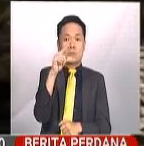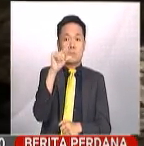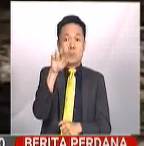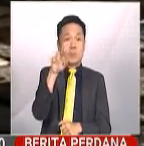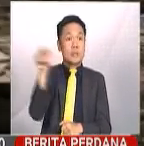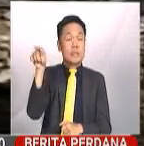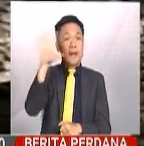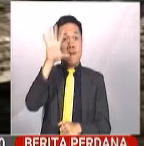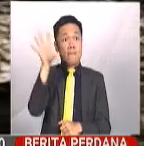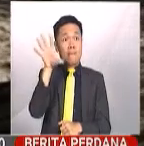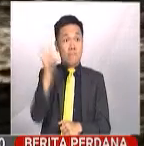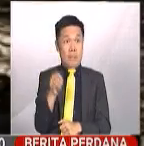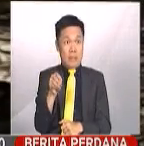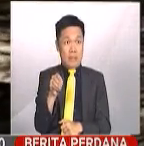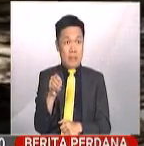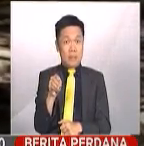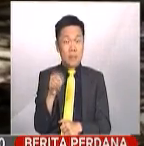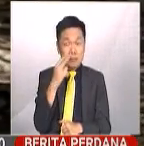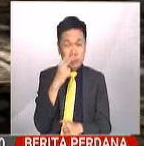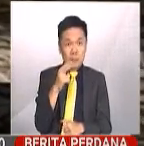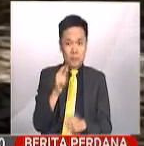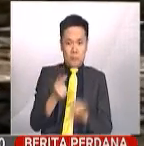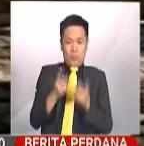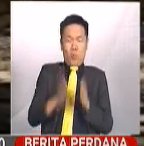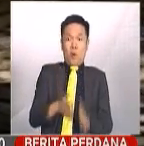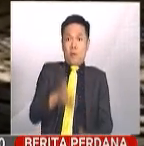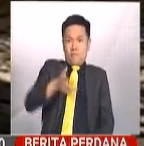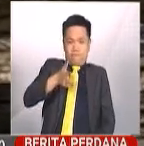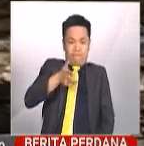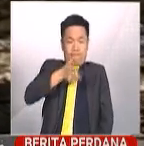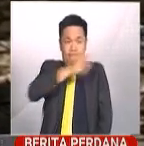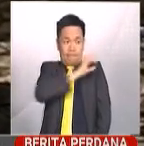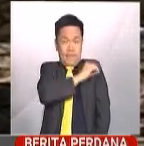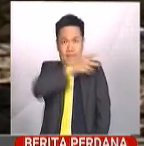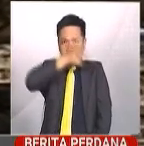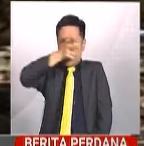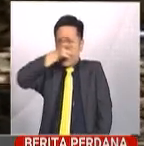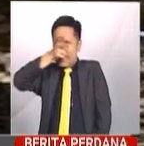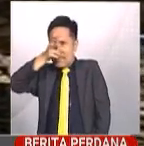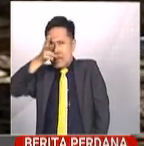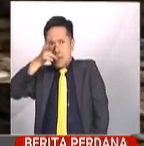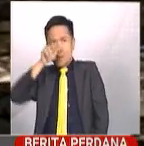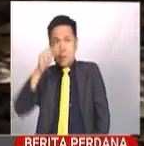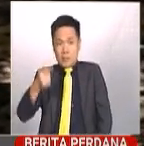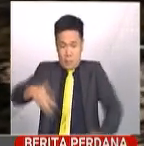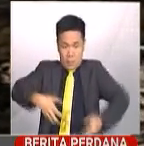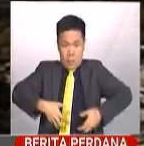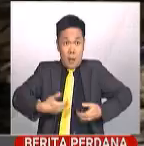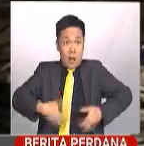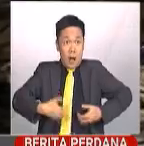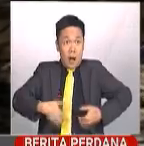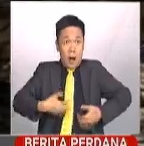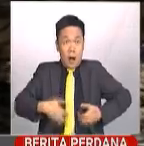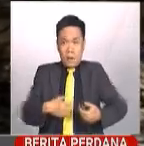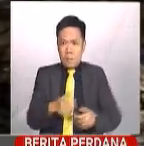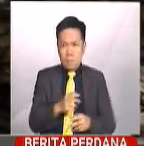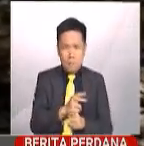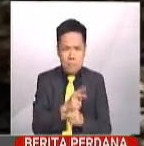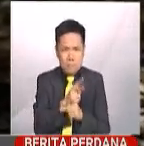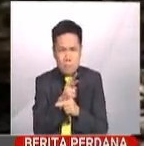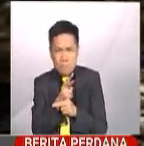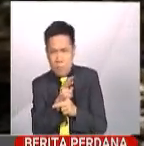Selatan. Kejadian tersebut sempat dirakam pemilik safari iaitu Kurt Schultz. Menariknya, babun itu juga dilihat menjaga